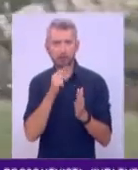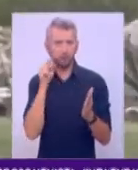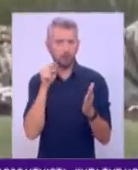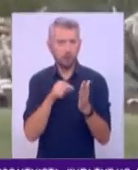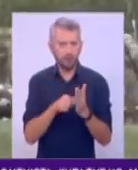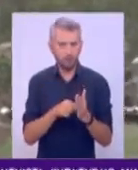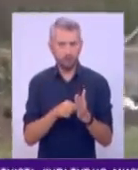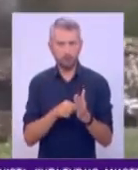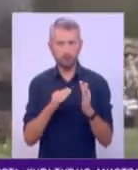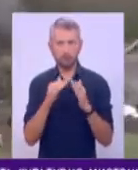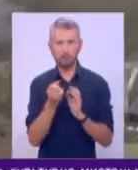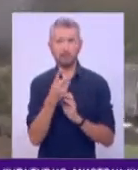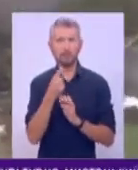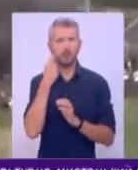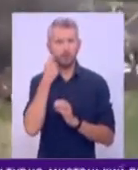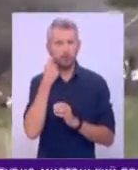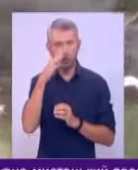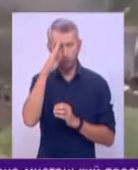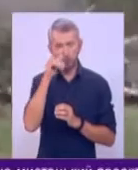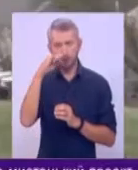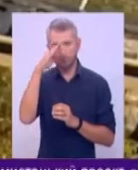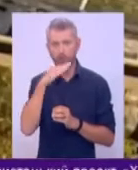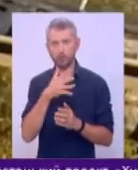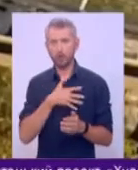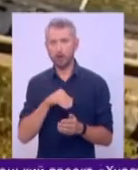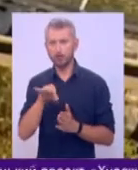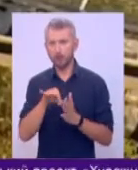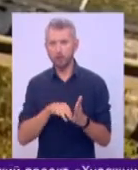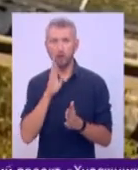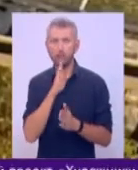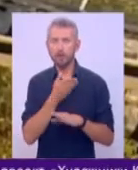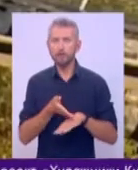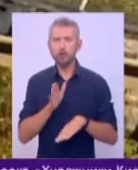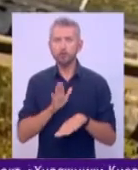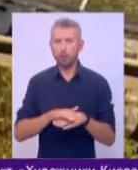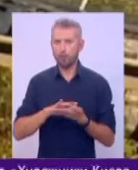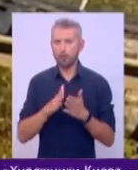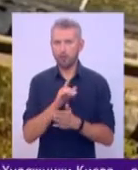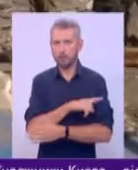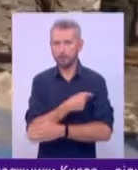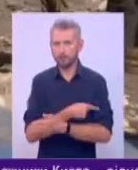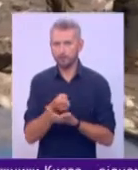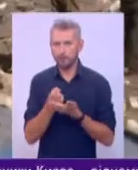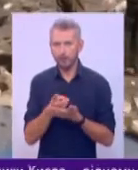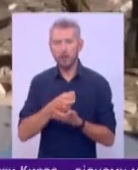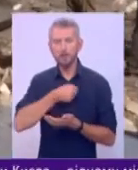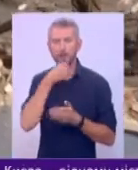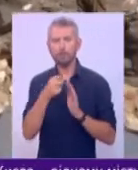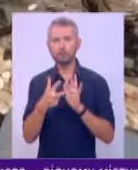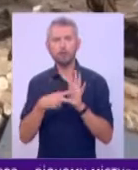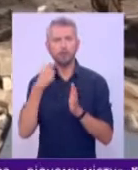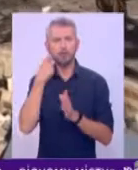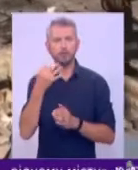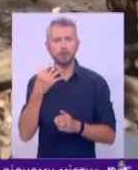будинок. 12-річний хлопчик та батько загинули одразу. Матір у вкрай тяжкому стані на штучній вентиляції легень. Старшому 18-річному синові